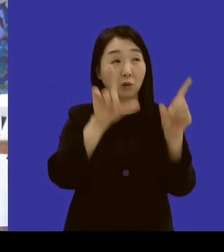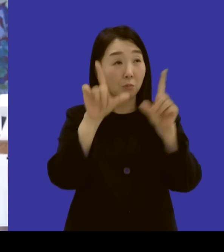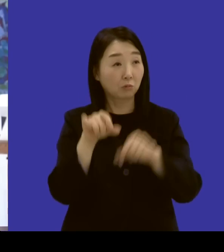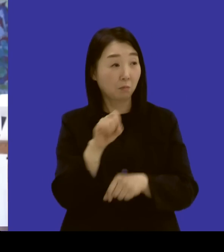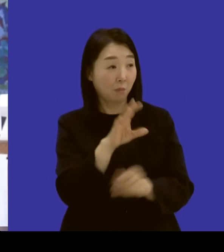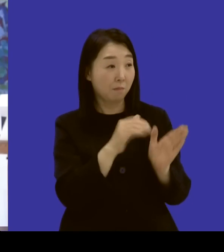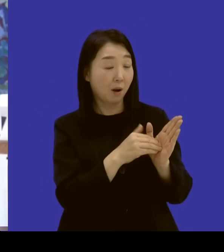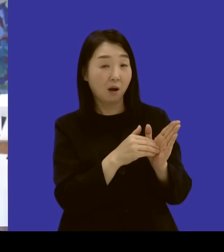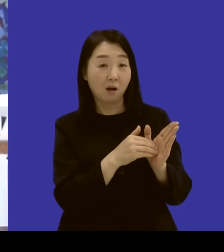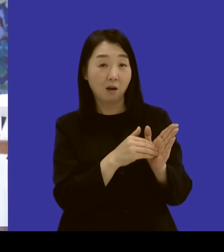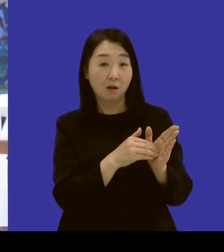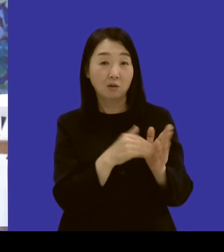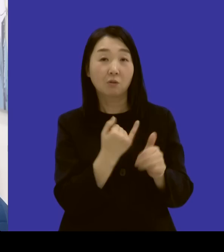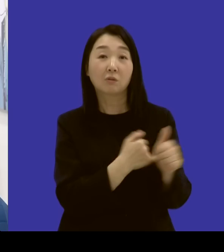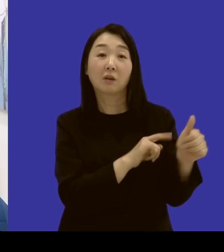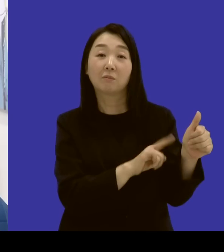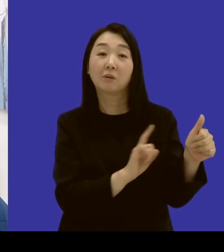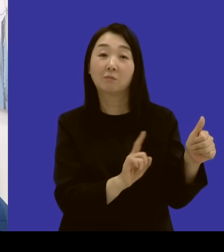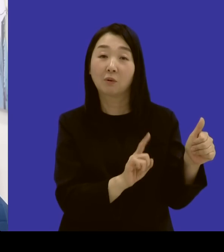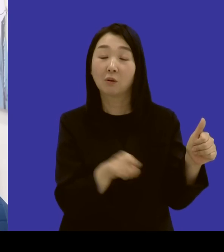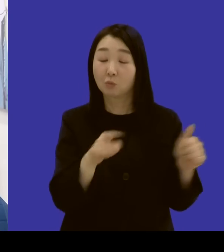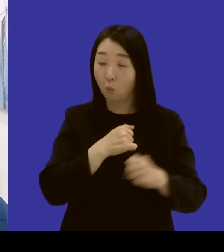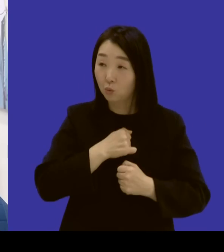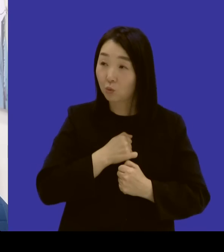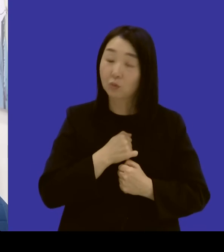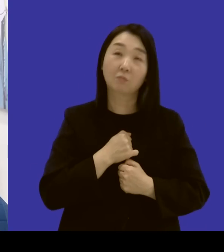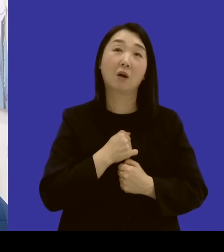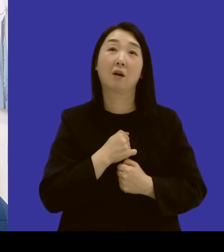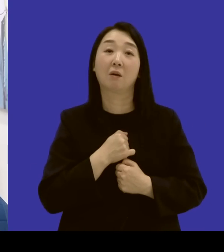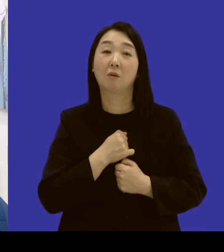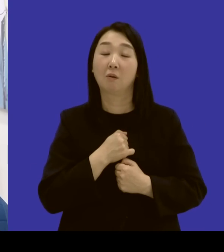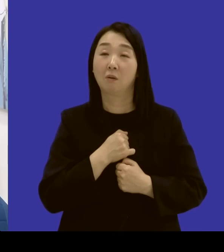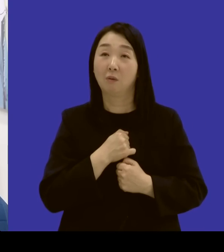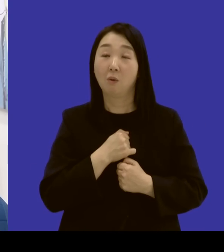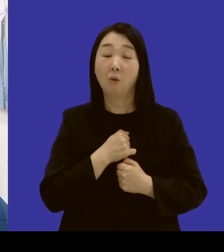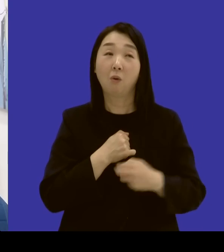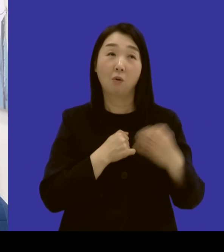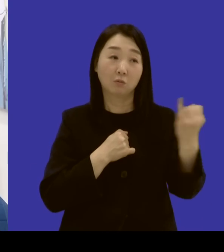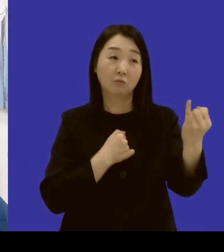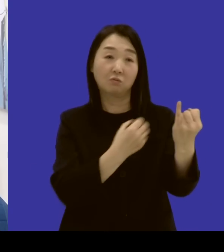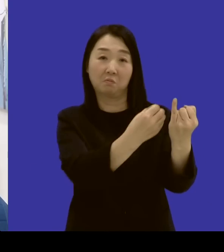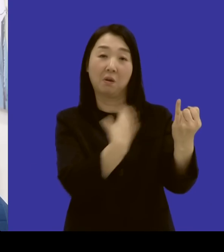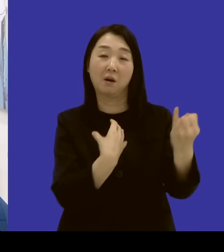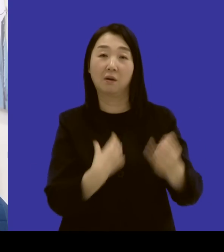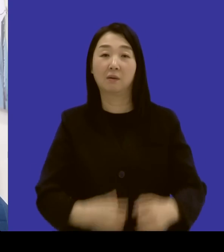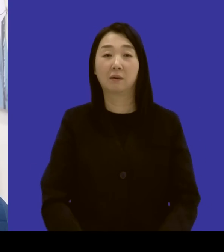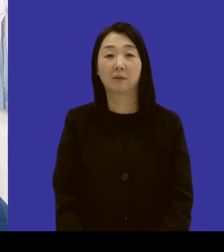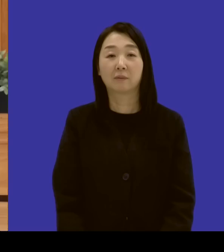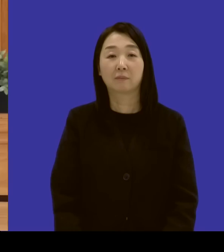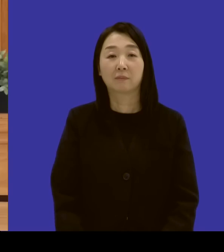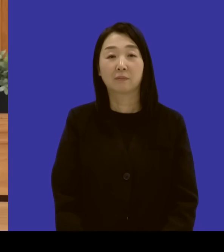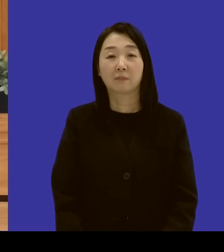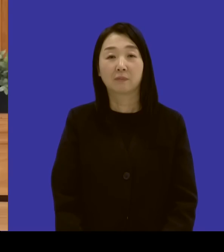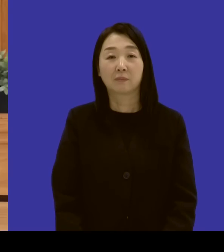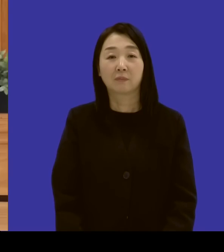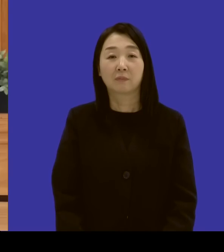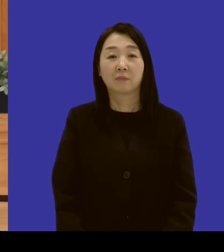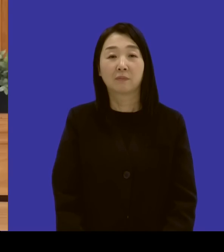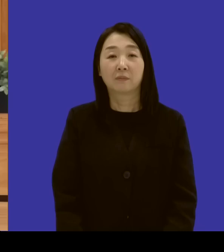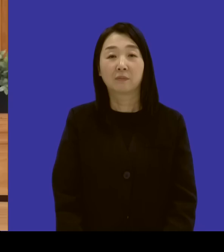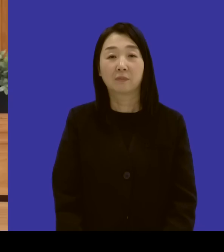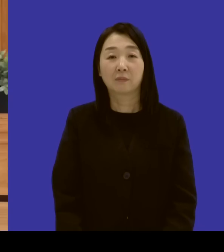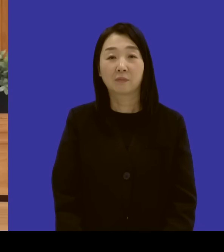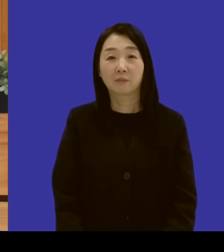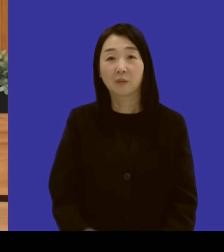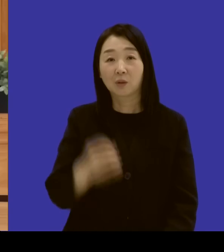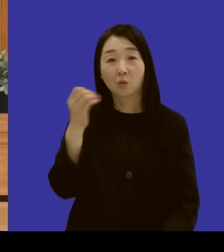굉장히 위험하다고 우리 남편이 너 조심하라고 그래. 그러면서 예. 그런 얘기를 해주는데 아무것도 안 들려요. 근데 아쉬운 그 거죠. 고급 아파트